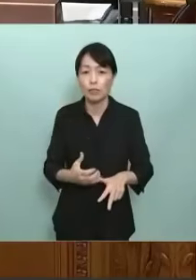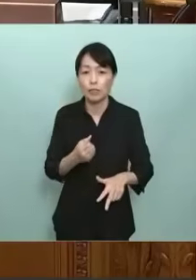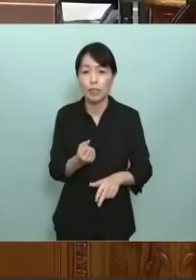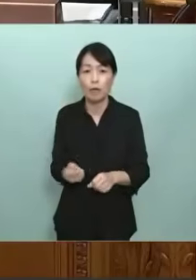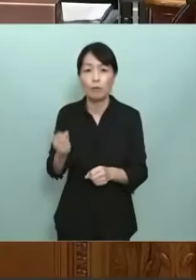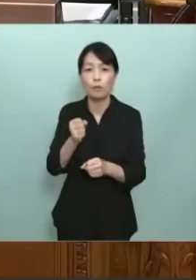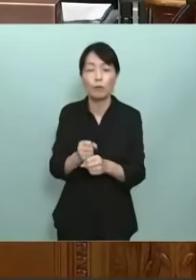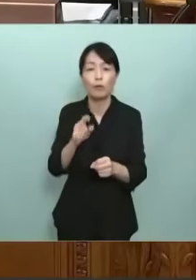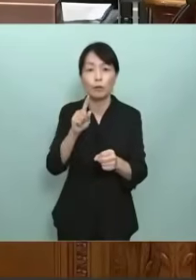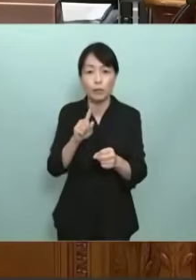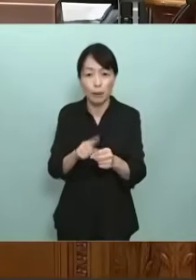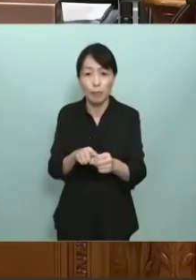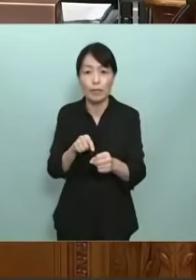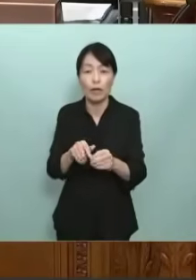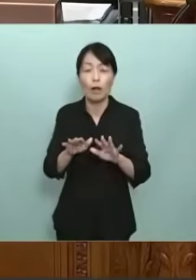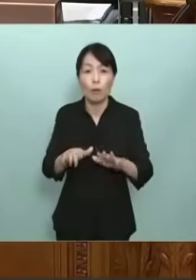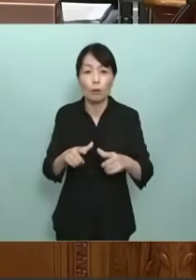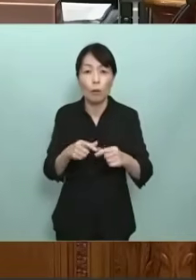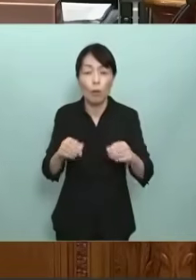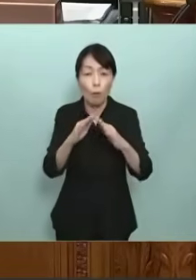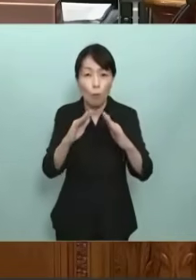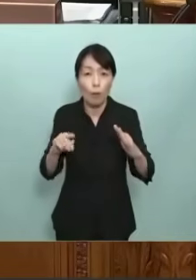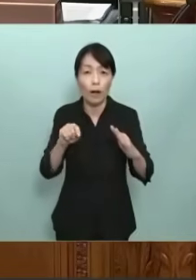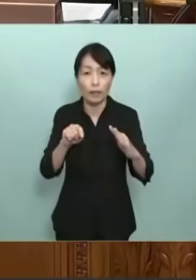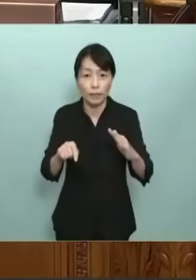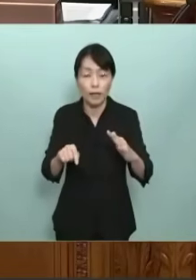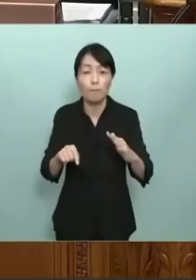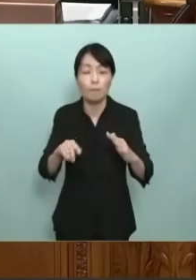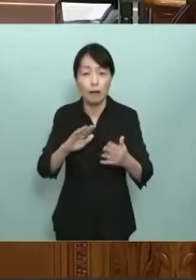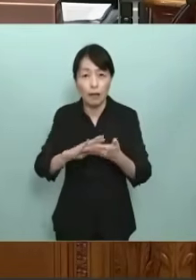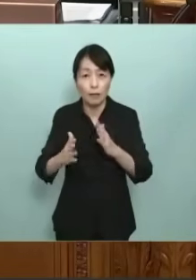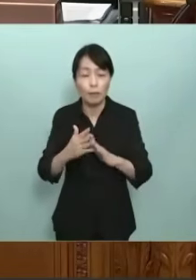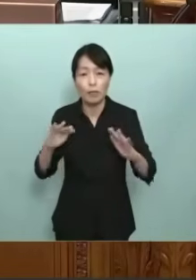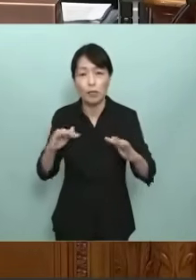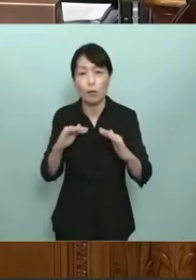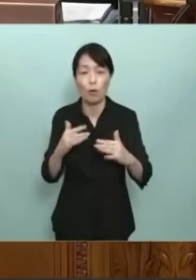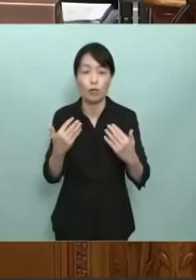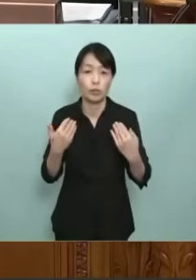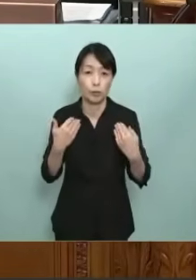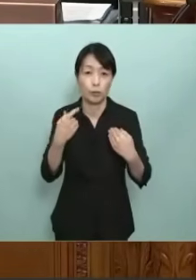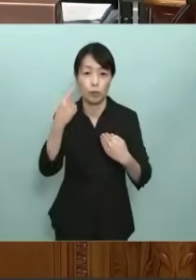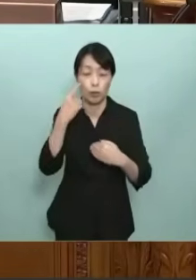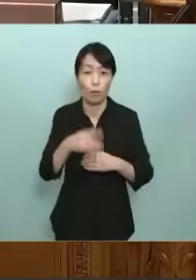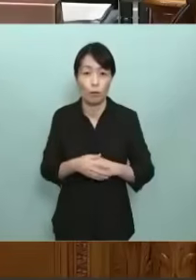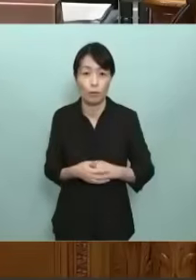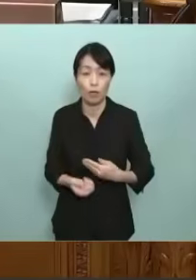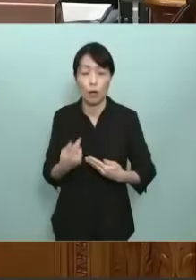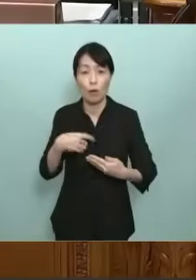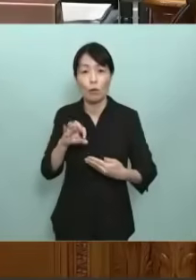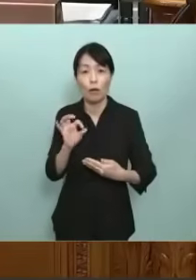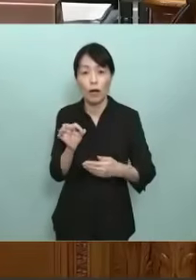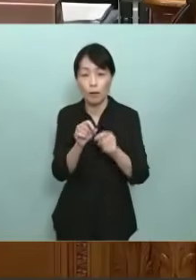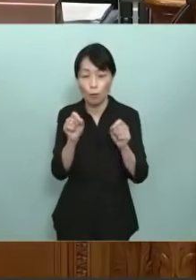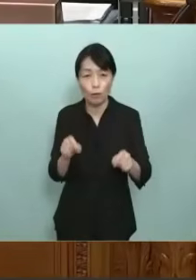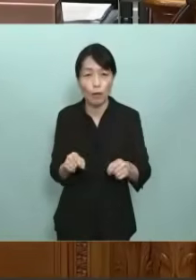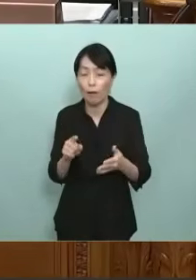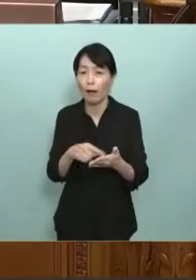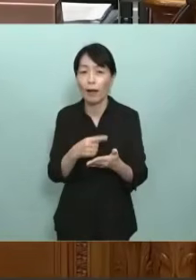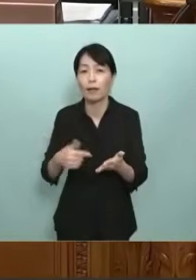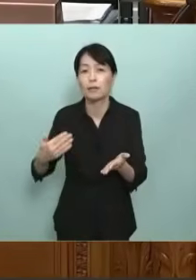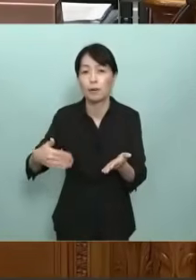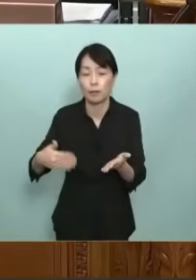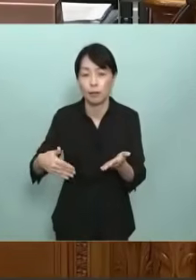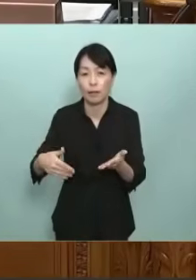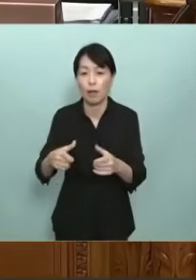資金規制法の再改正をすべきではないですか裏金問題はまだ終わっていません